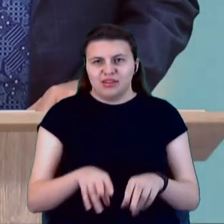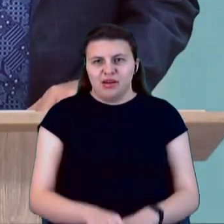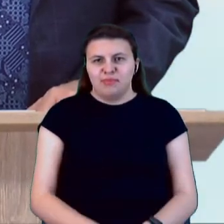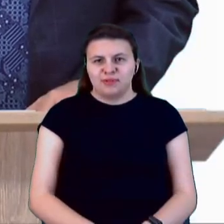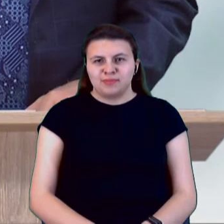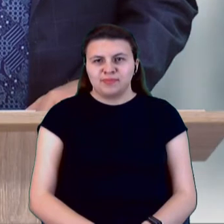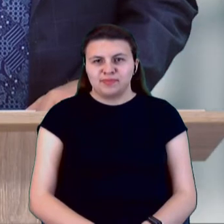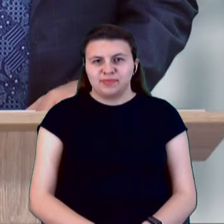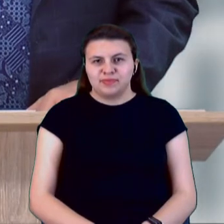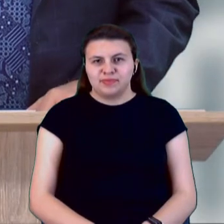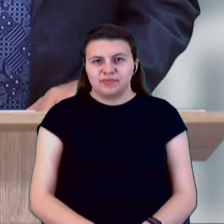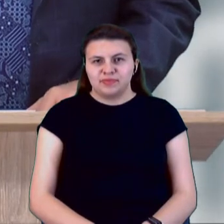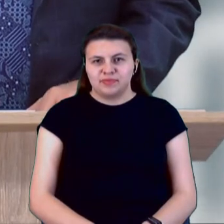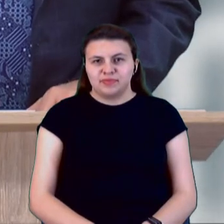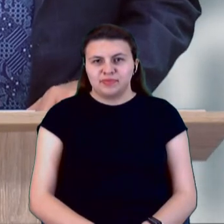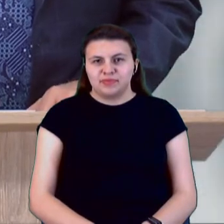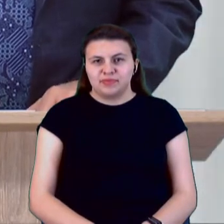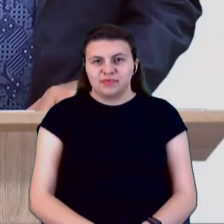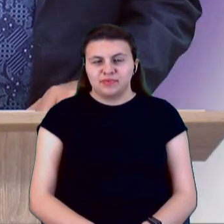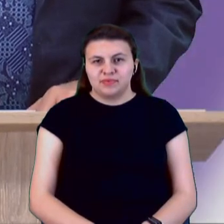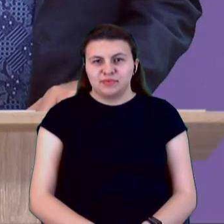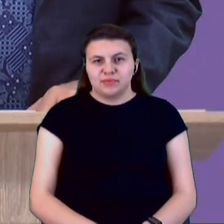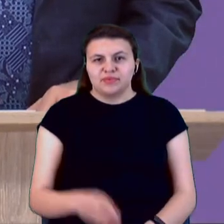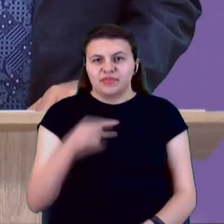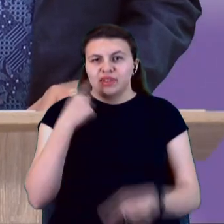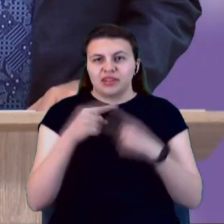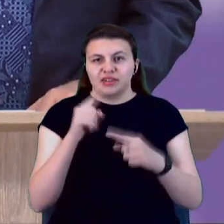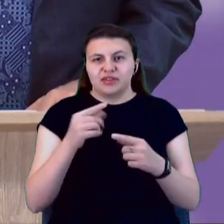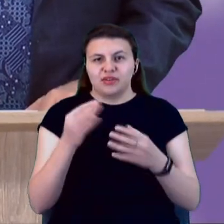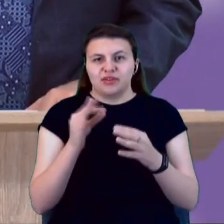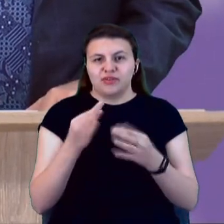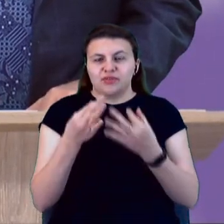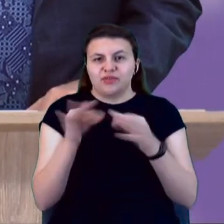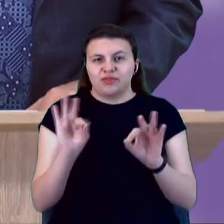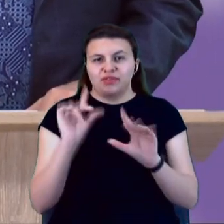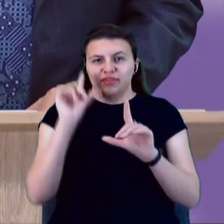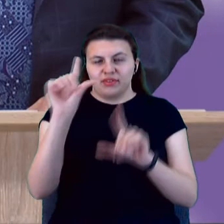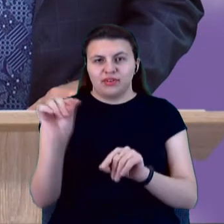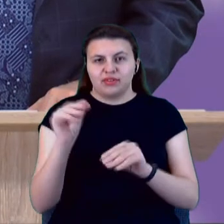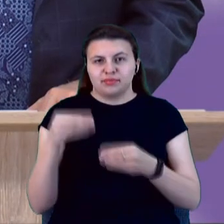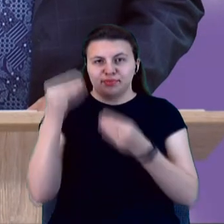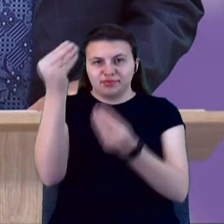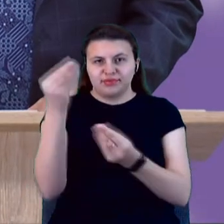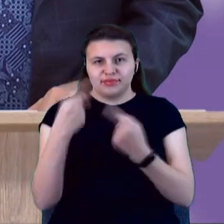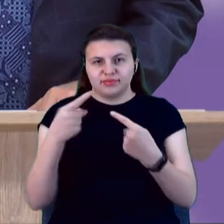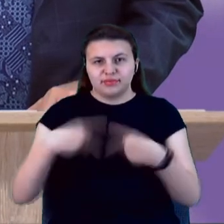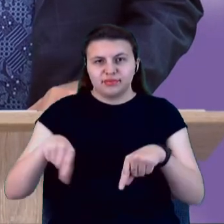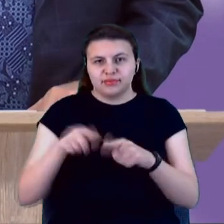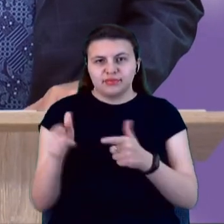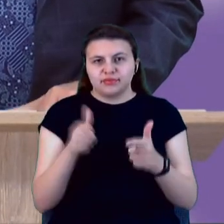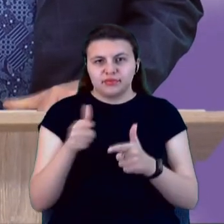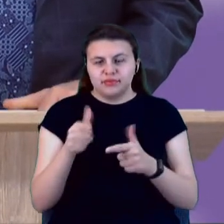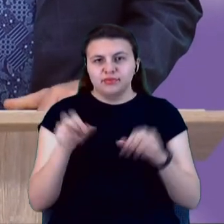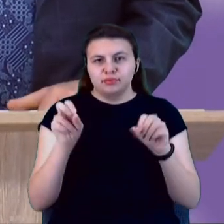А? Нет, мы собі, да, ви кажете, віддаємо в іншу країну підготовлених спеціалістів, а я вам кажу, собі